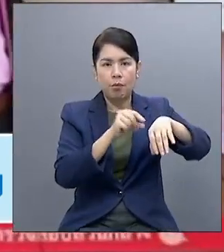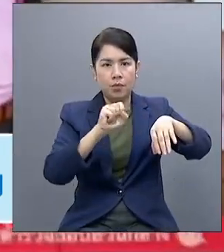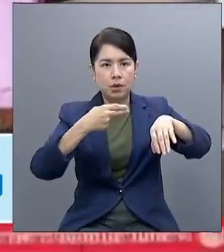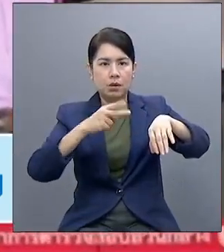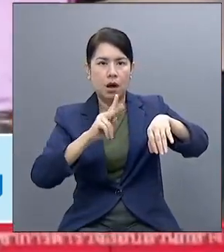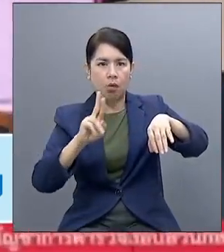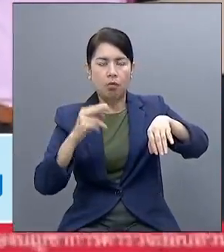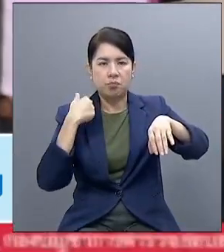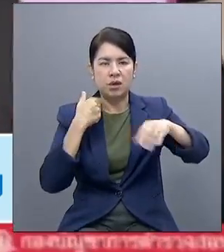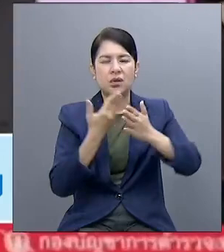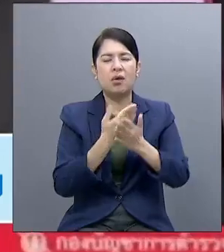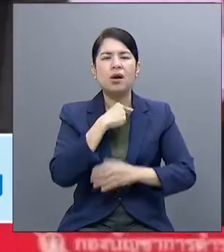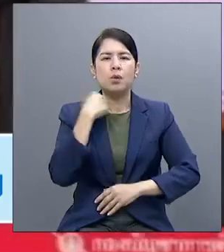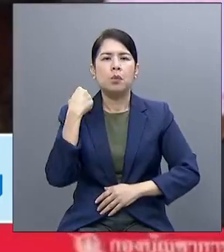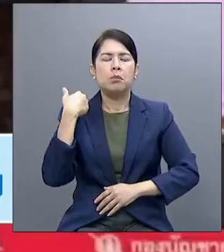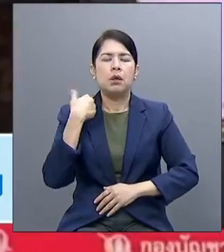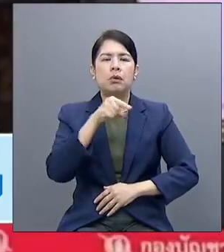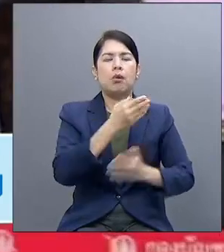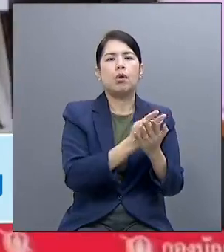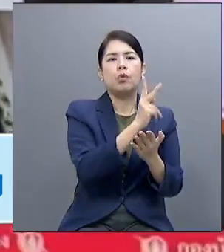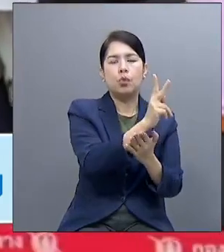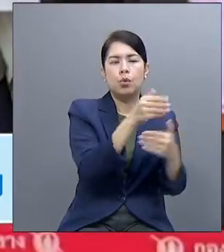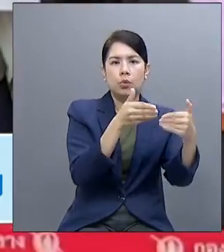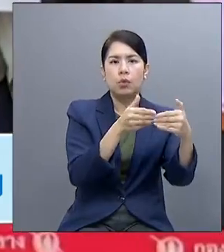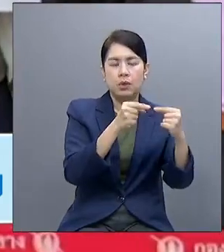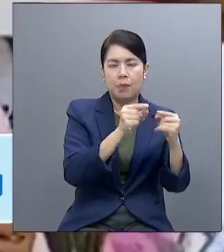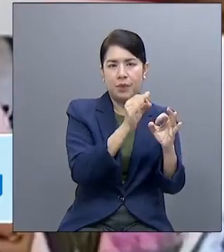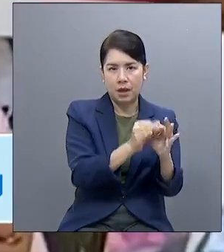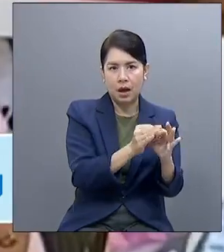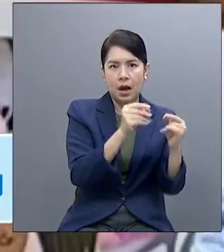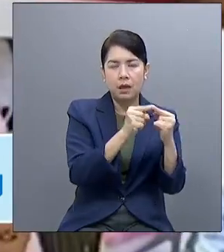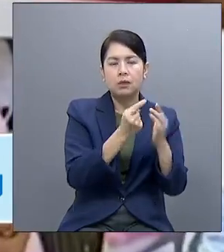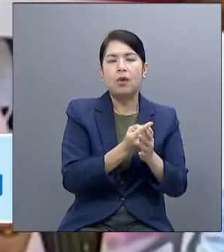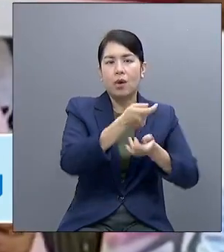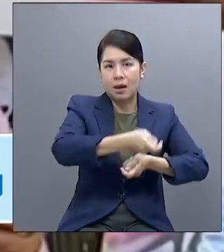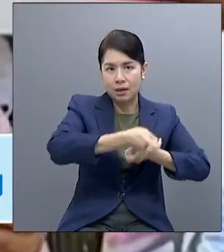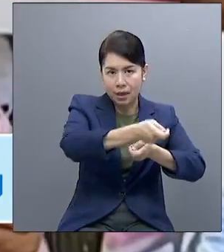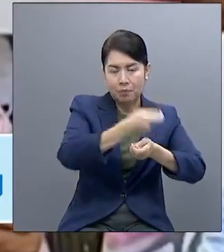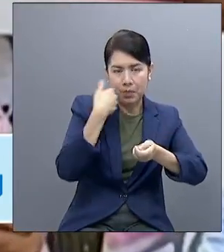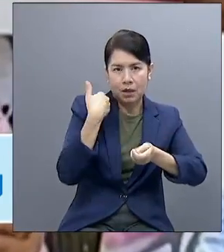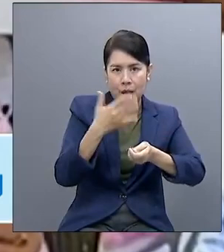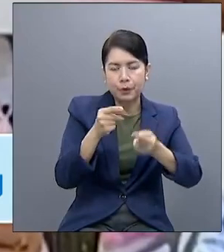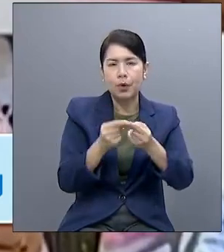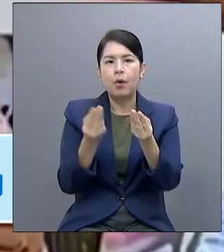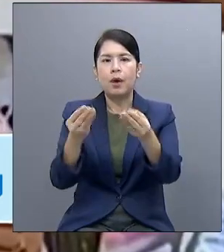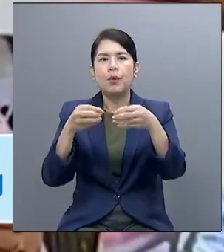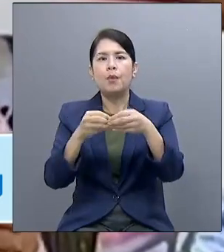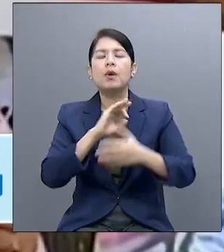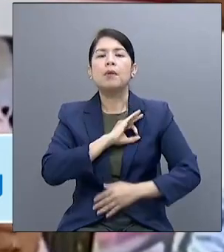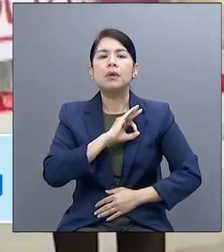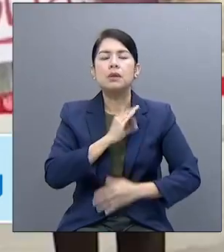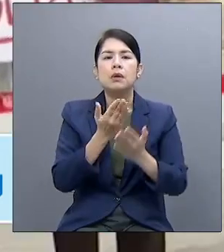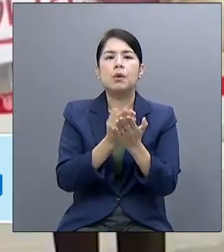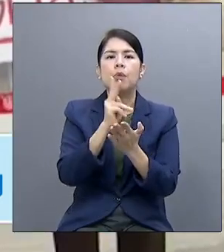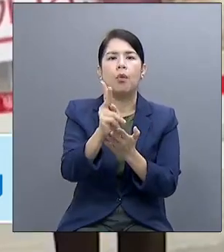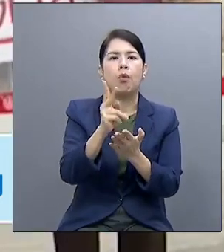ตุเช่นกู้เงินจากธ.ก.ส.ปล่อยให้กับสมาชิกกู้ยืมเมื่อสมาชิกไม่สามารถส่งชำระหนี้ได้ทำให้เกิดปัญห